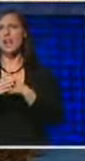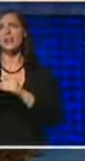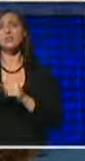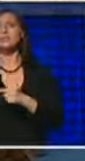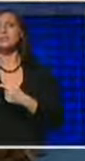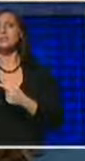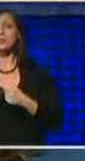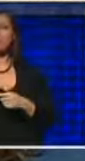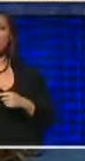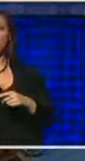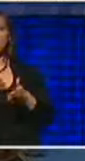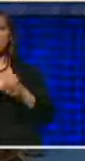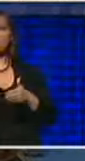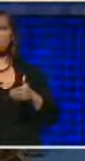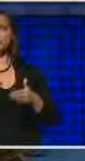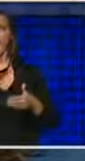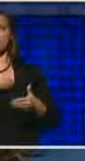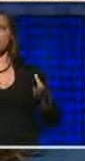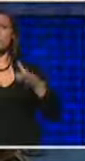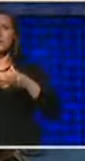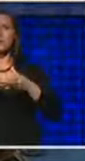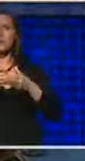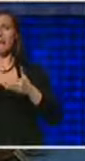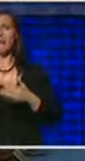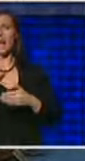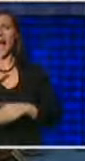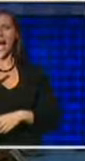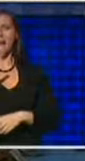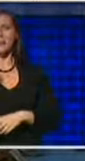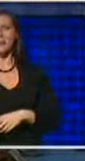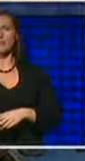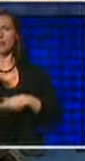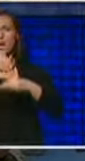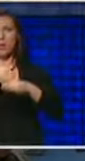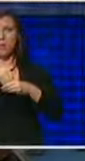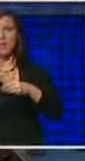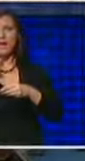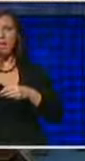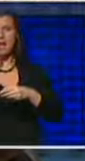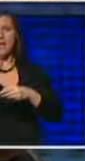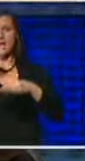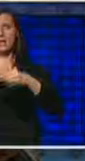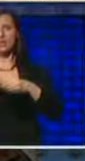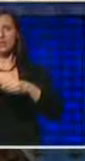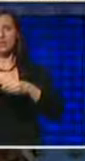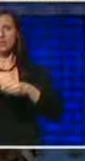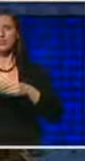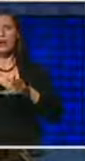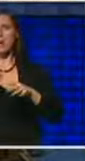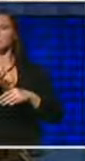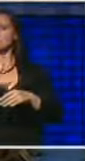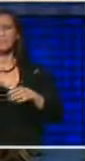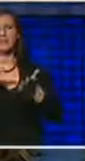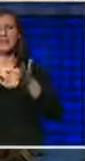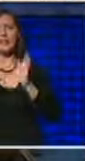tudnak? A fővárosi közgyűlésben jelen állás szerint 3 képviselőből áll az LMP frakció. Majdnem minden